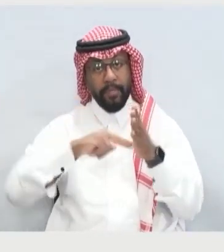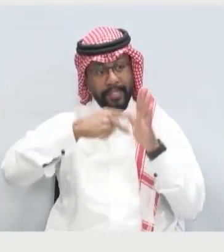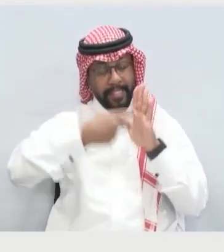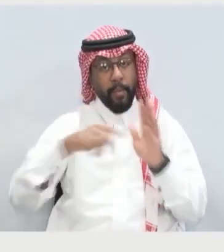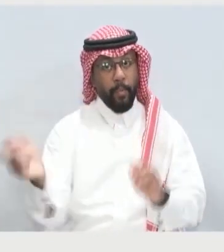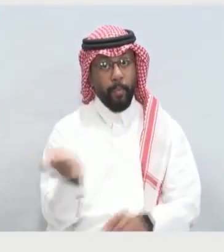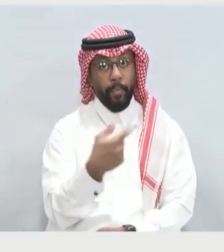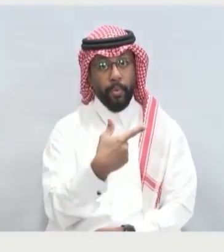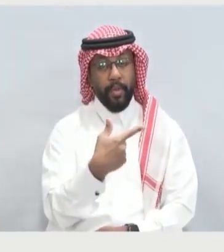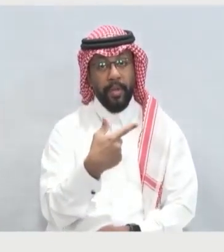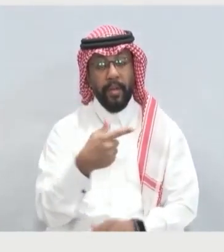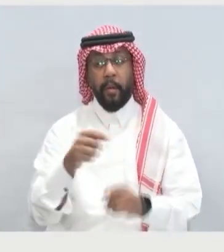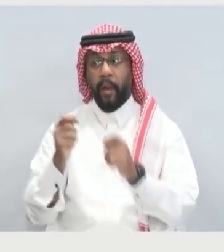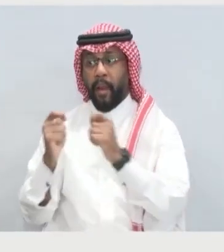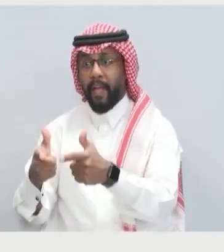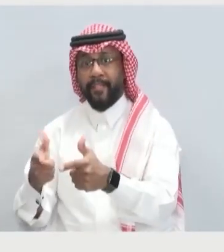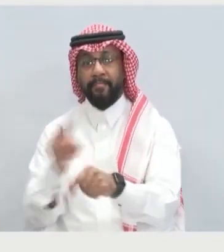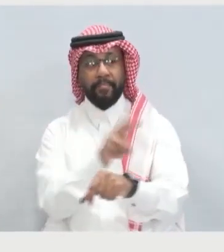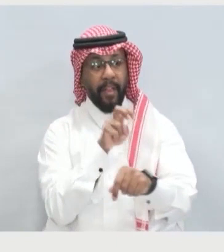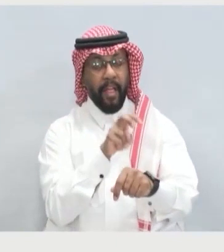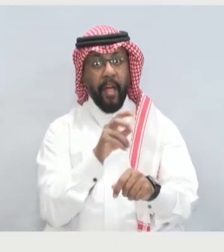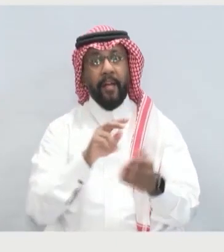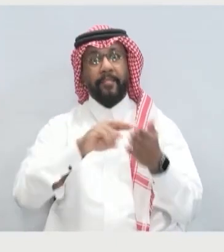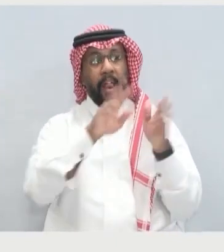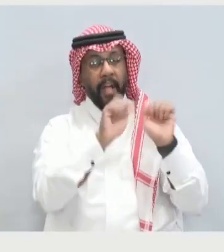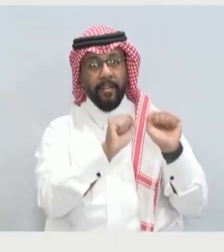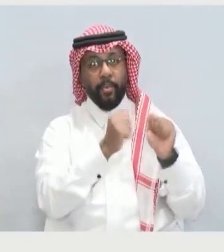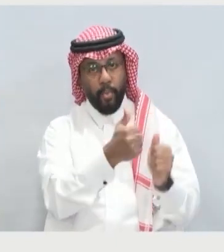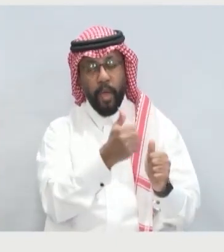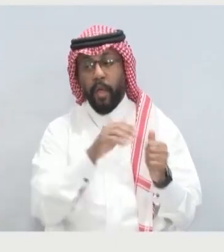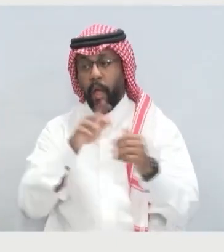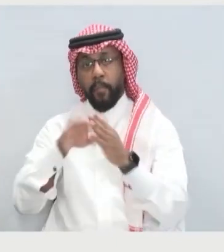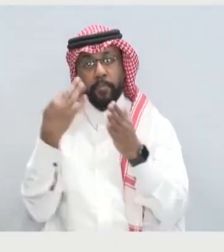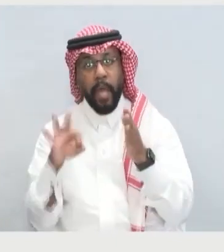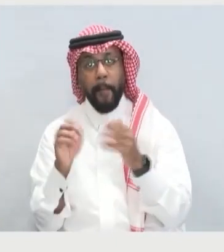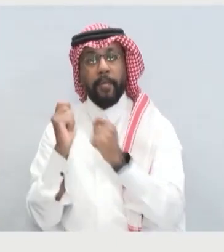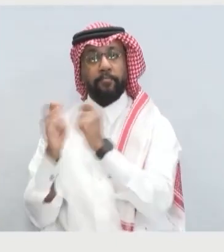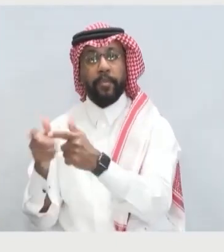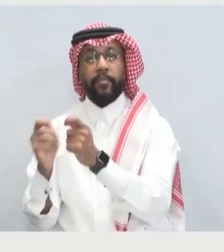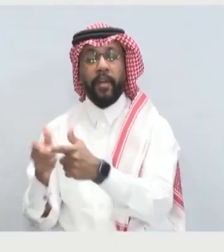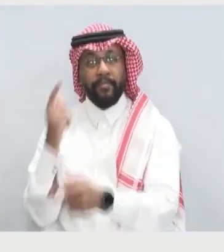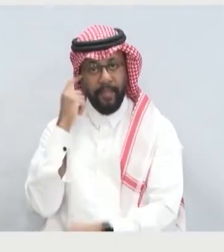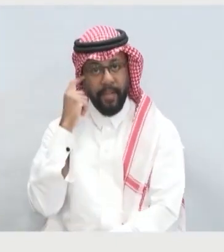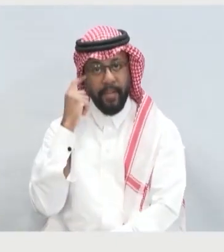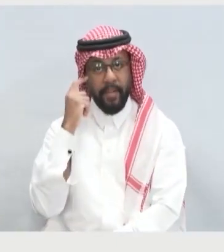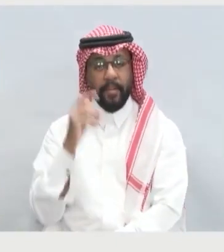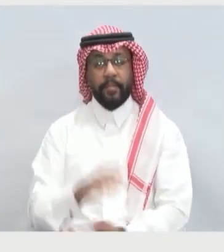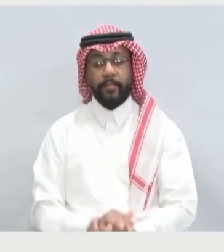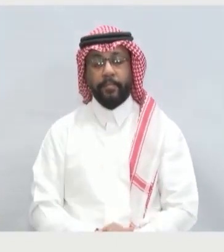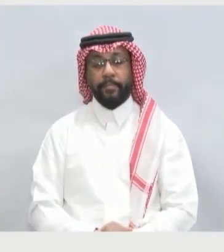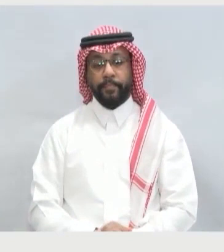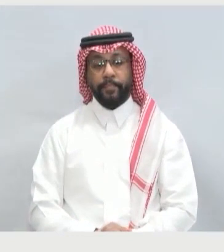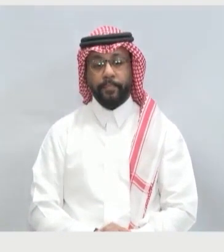بسرعه ومن ثم فورا ندفع هذه الالتزامات كما يعتبر النقد وما في حكمه وذم المدينه والمخزون اصولا